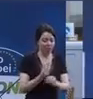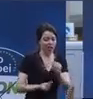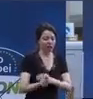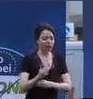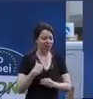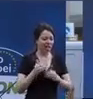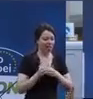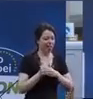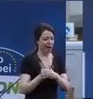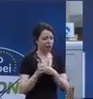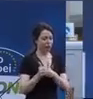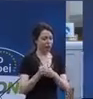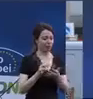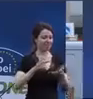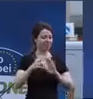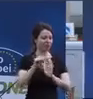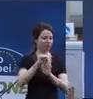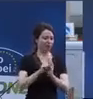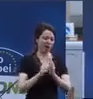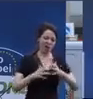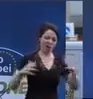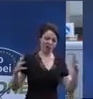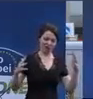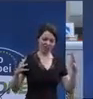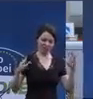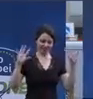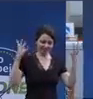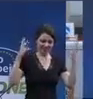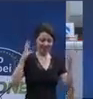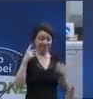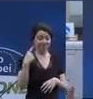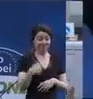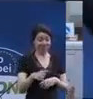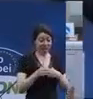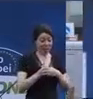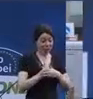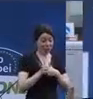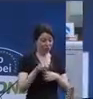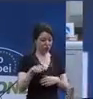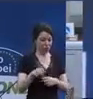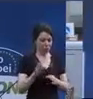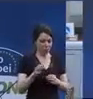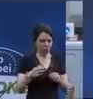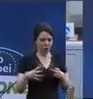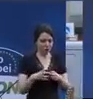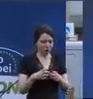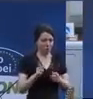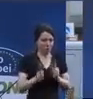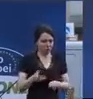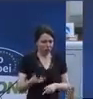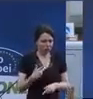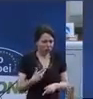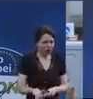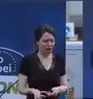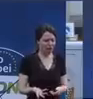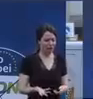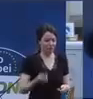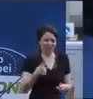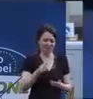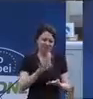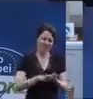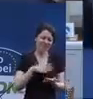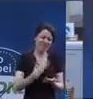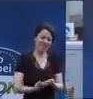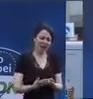leadership che fanno la storia e queste leadership sono in questo partito dovunque e valgono